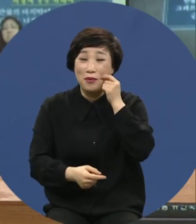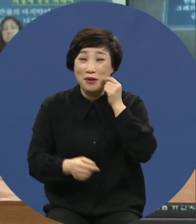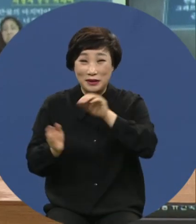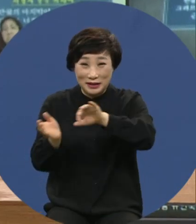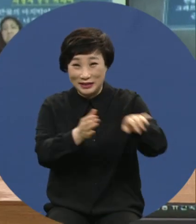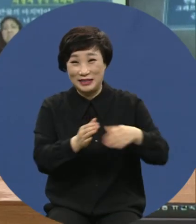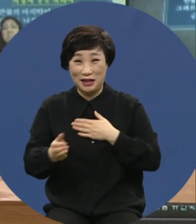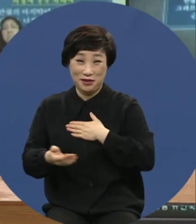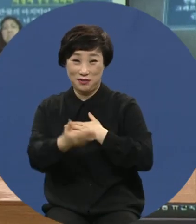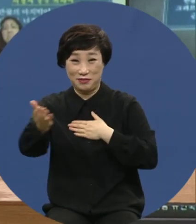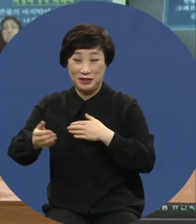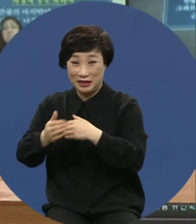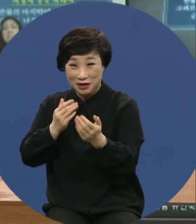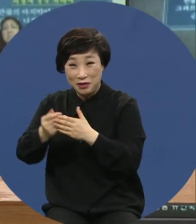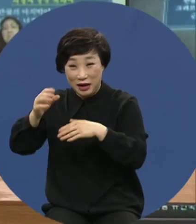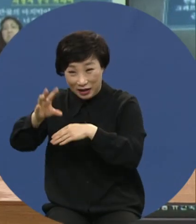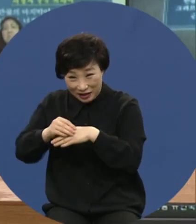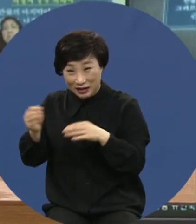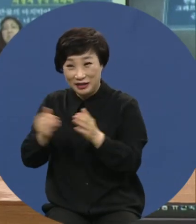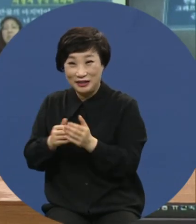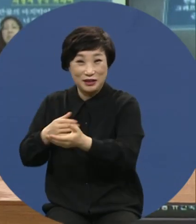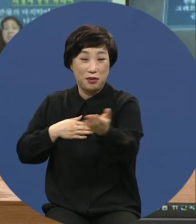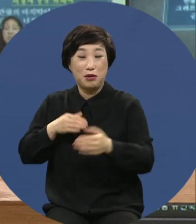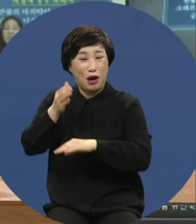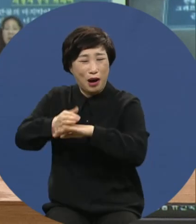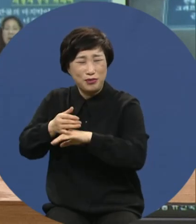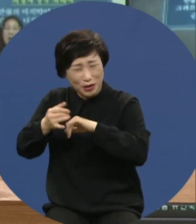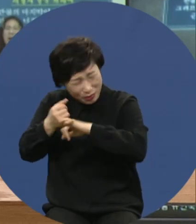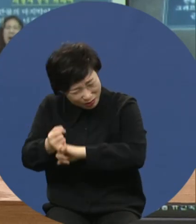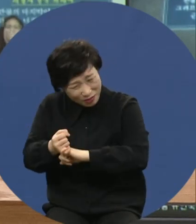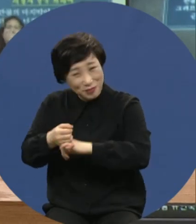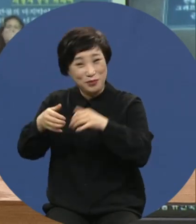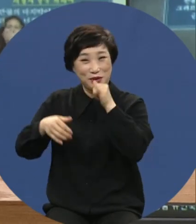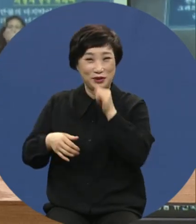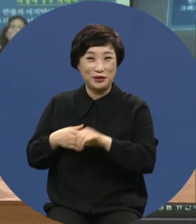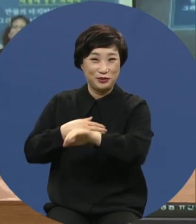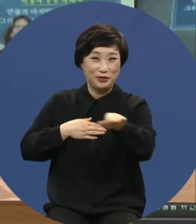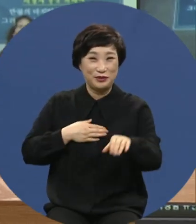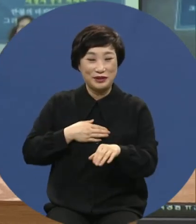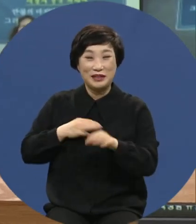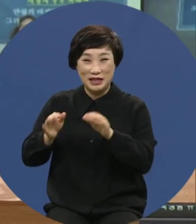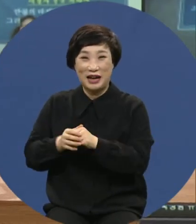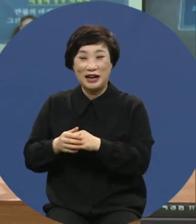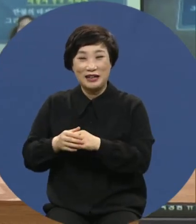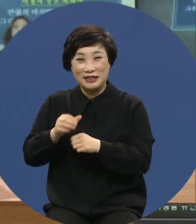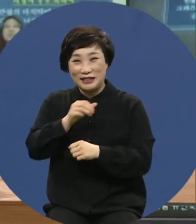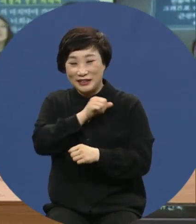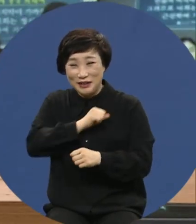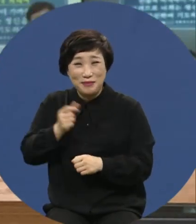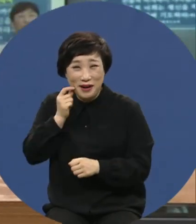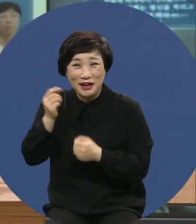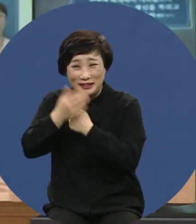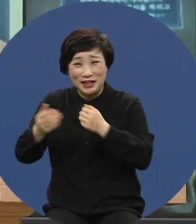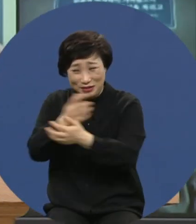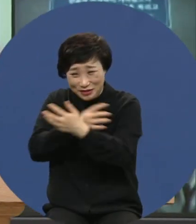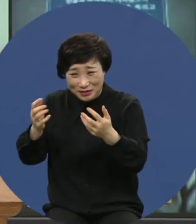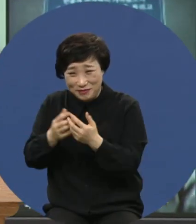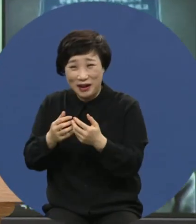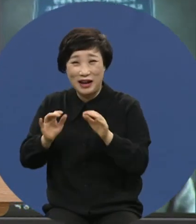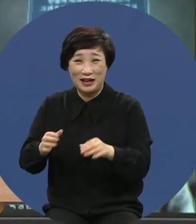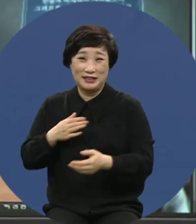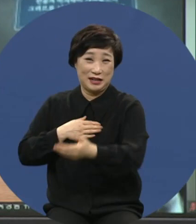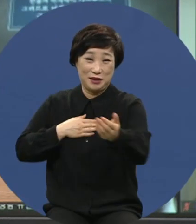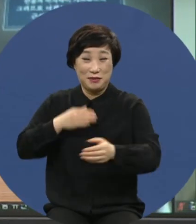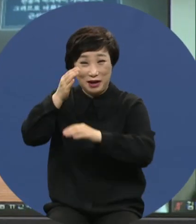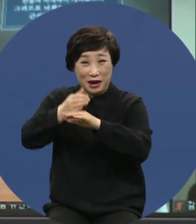그러나 가슴으로 경험한 자는 감사하지 않고는 견딜 수가 없습니다. 우리는 견딜 수 없는 은혜가 여러분 속에 풍성해서